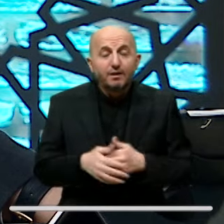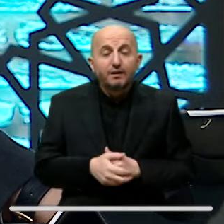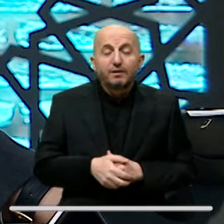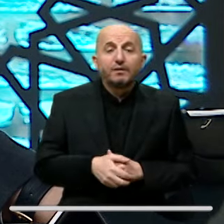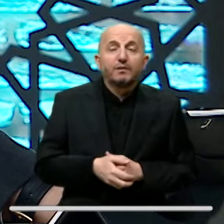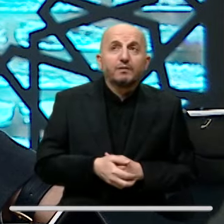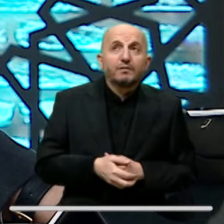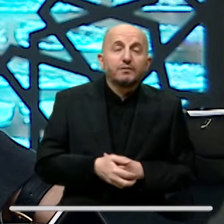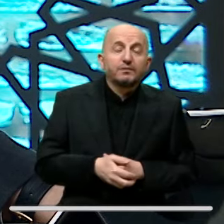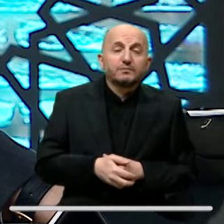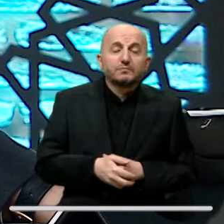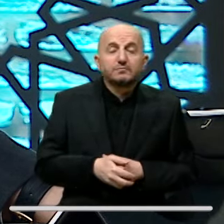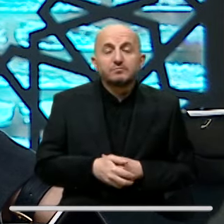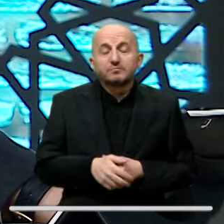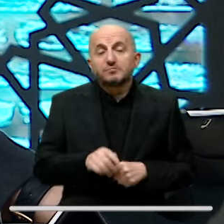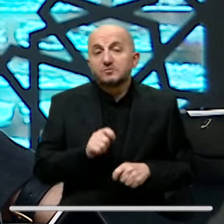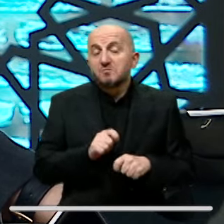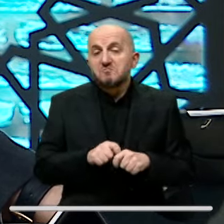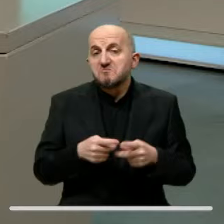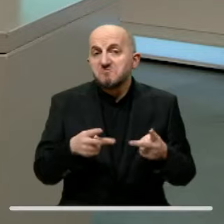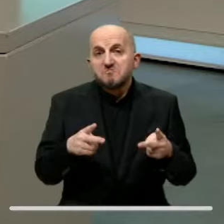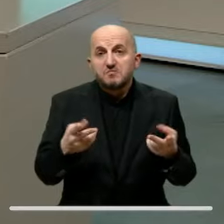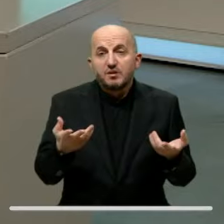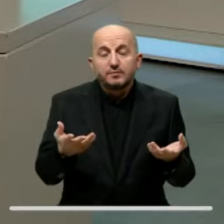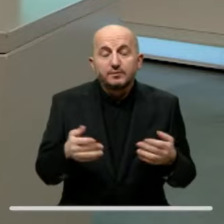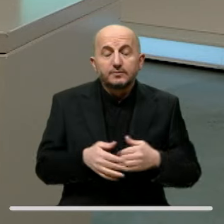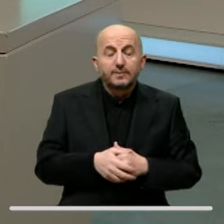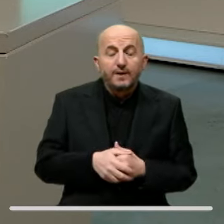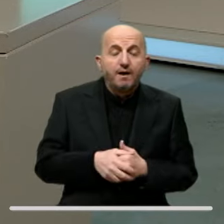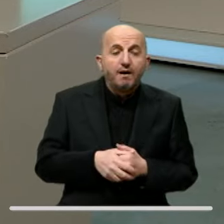soruyu. Yoksa yapılabilir mi?